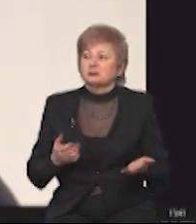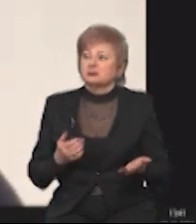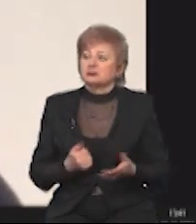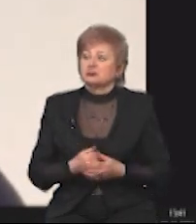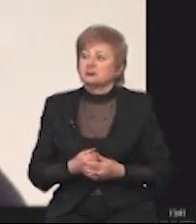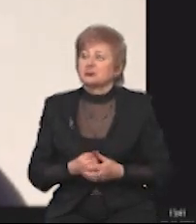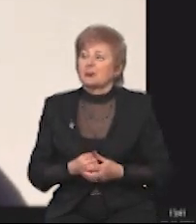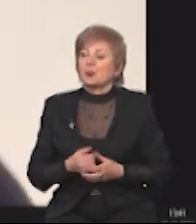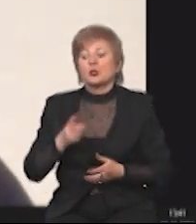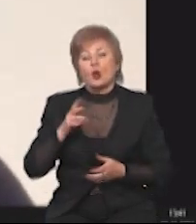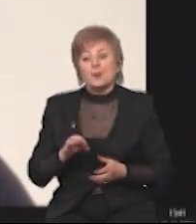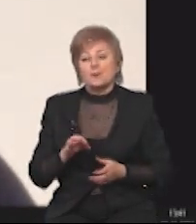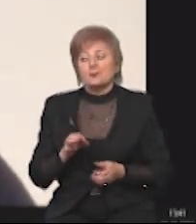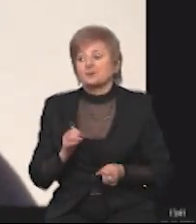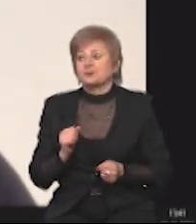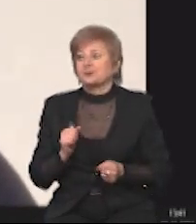Вот. Но